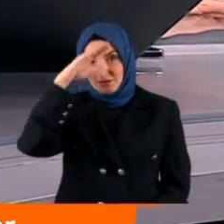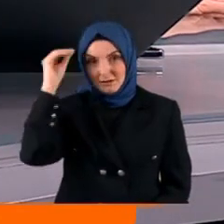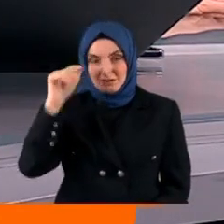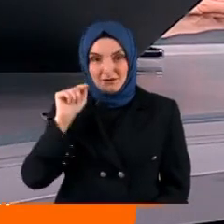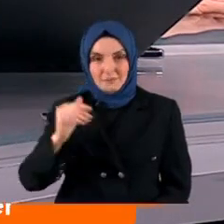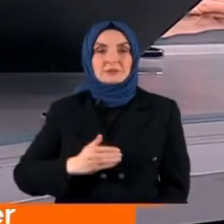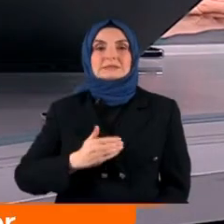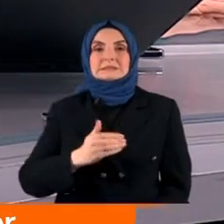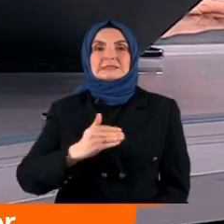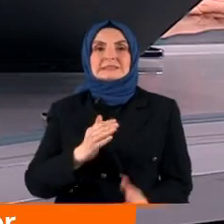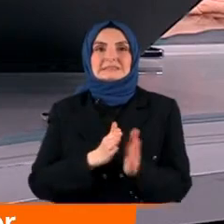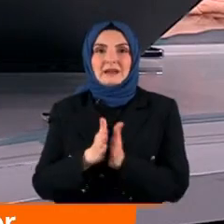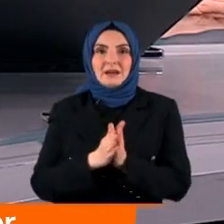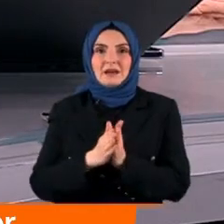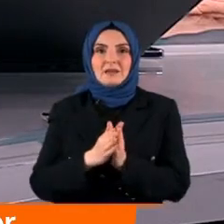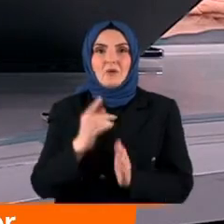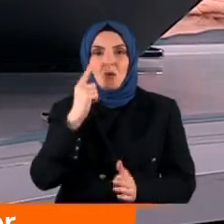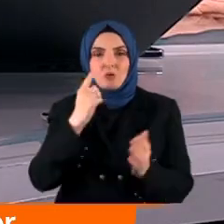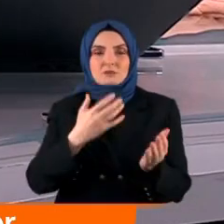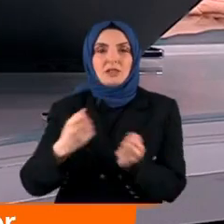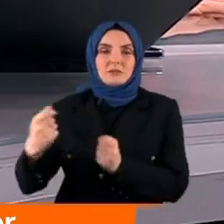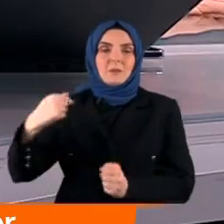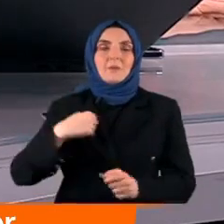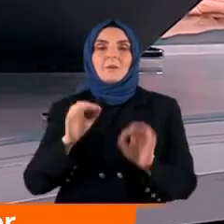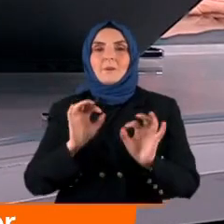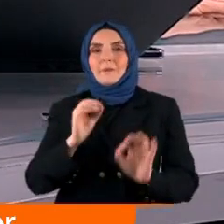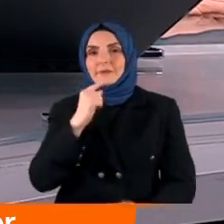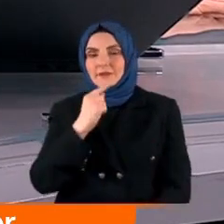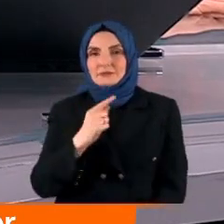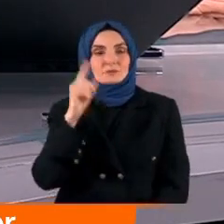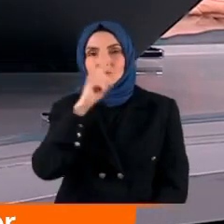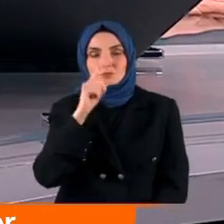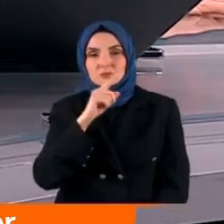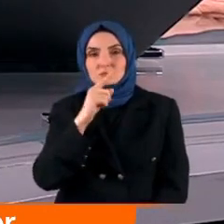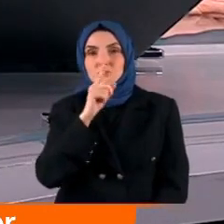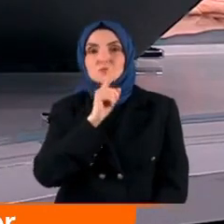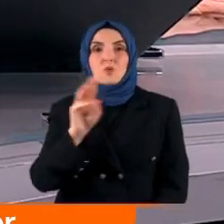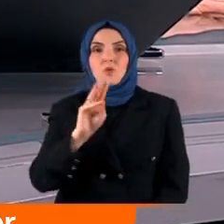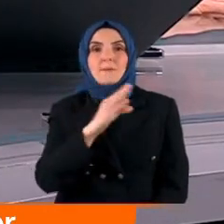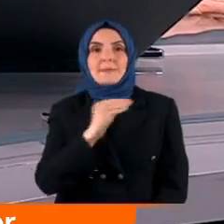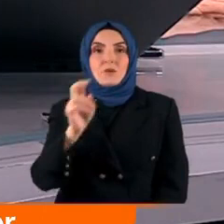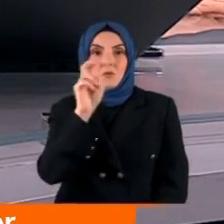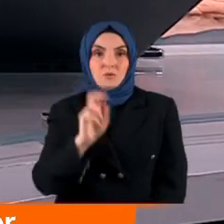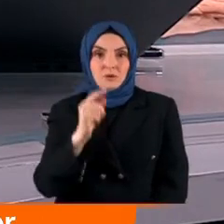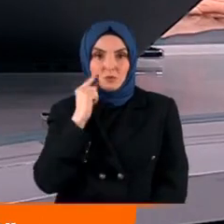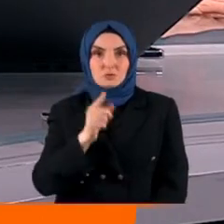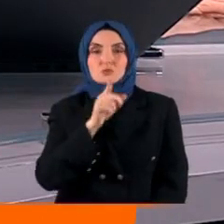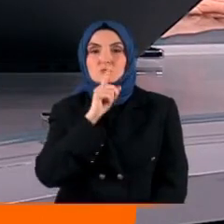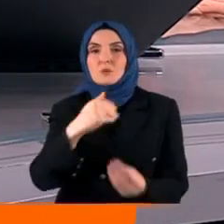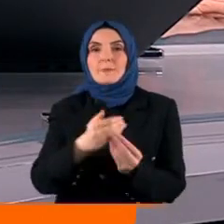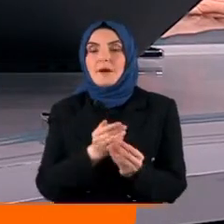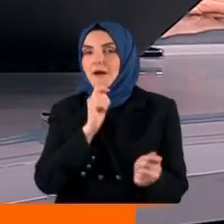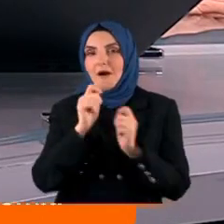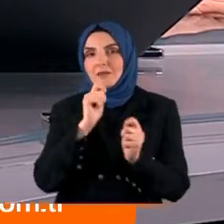etti. Gerekçe 130 bin dolarlık bir sus payı anlaşması. Önemli bir gelişme, zira iddia gerçekleşirse